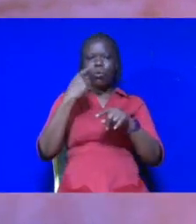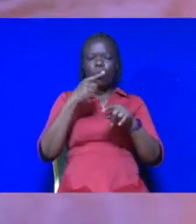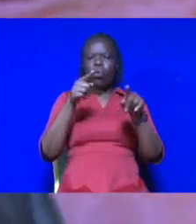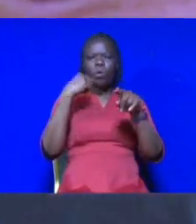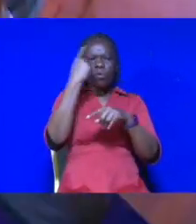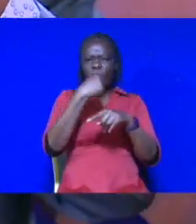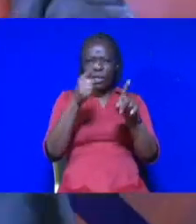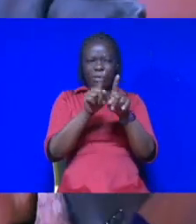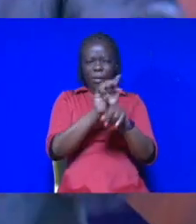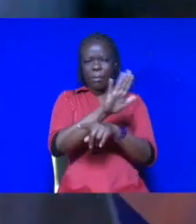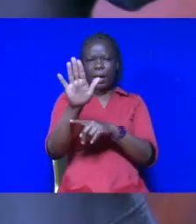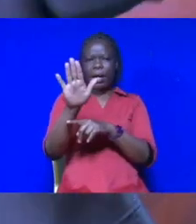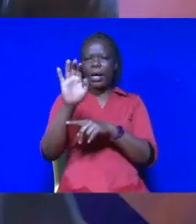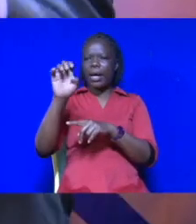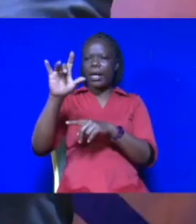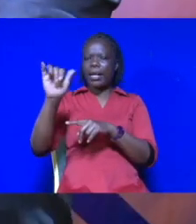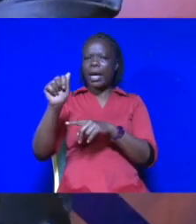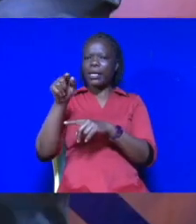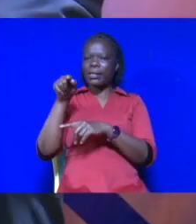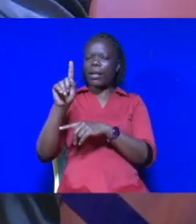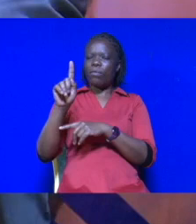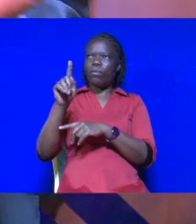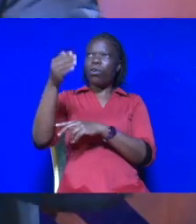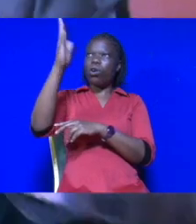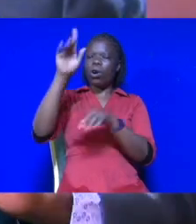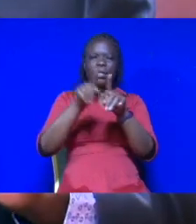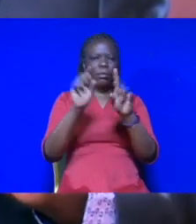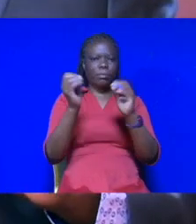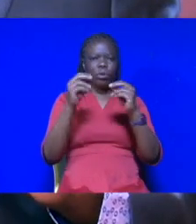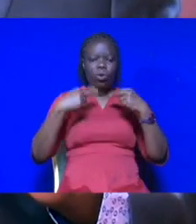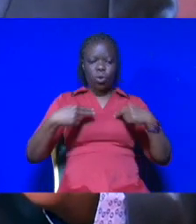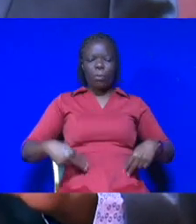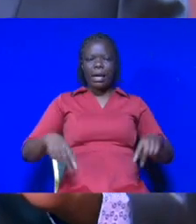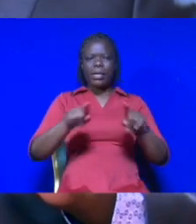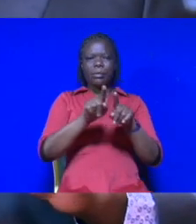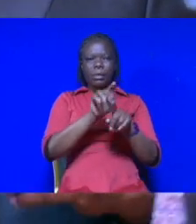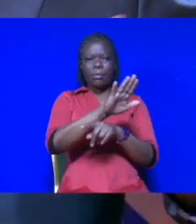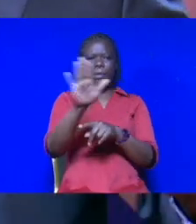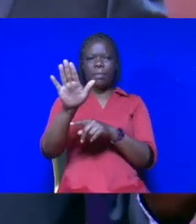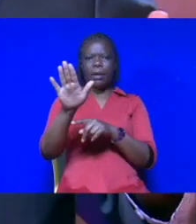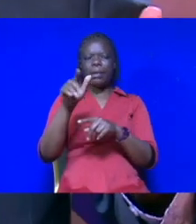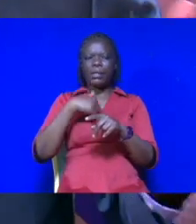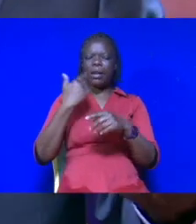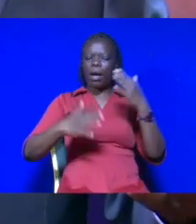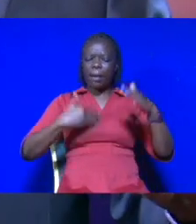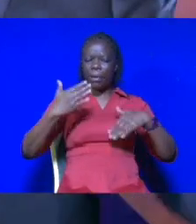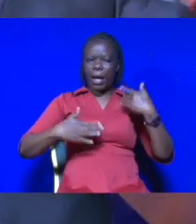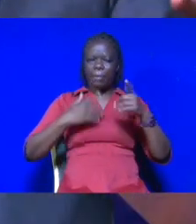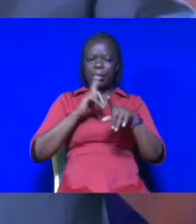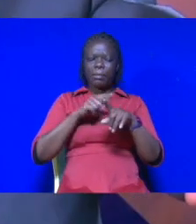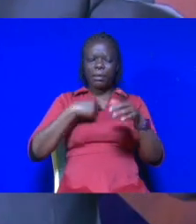Mungu. Elia alikuwa mwanadamu sawasawa na wewe. Nashukuru ninaposoma